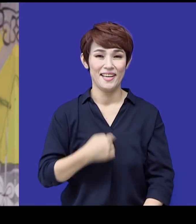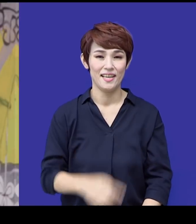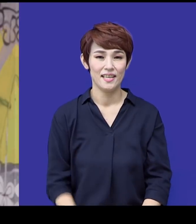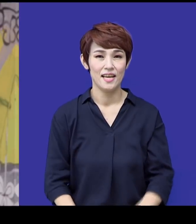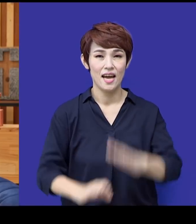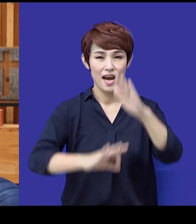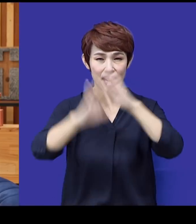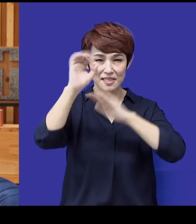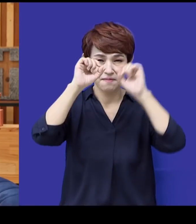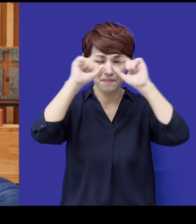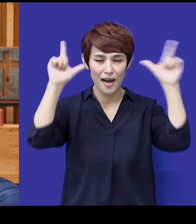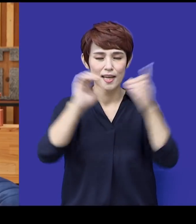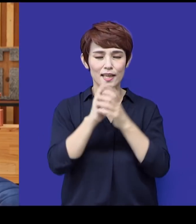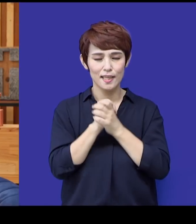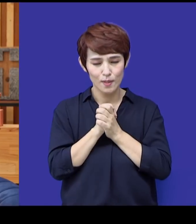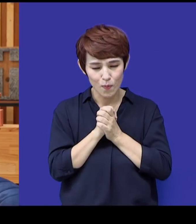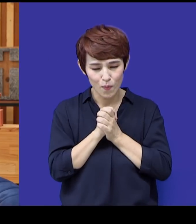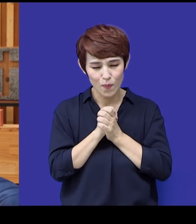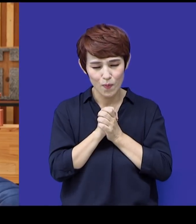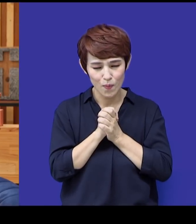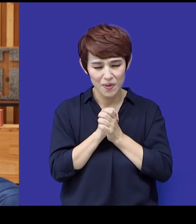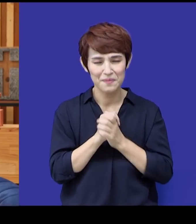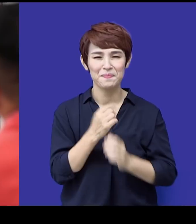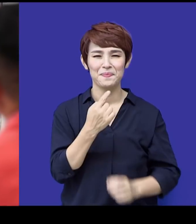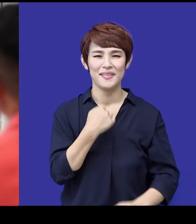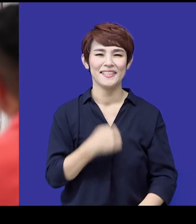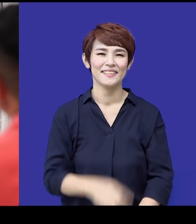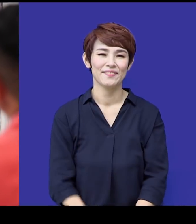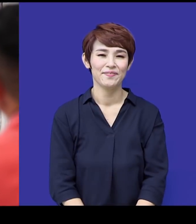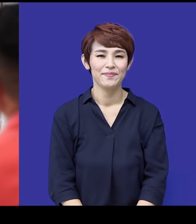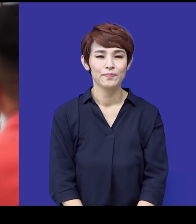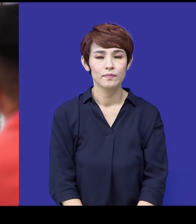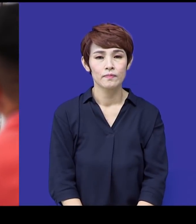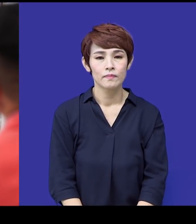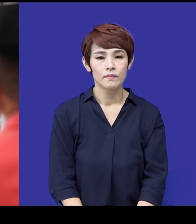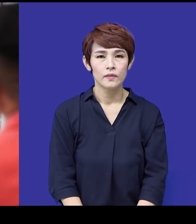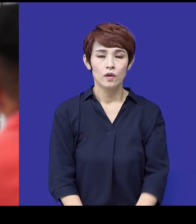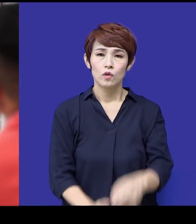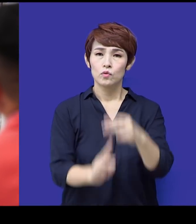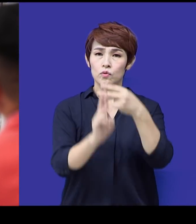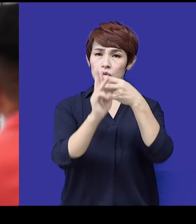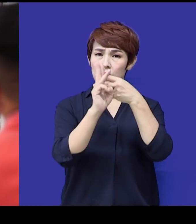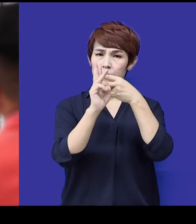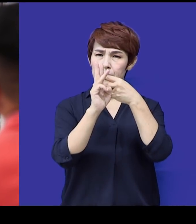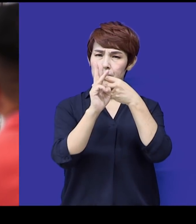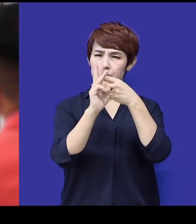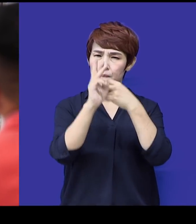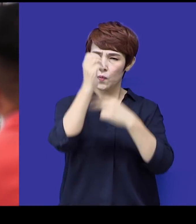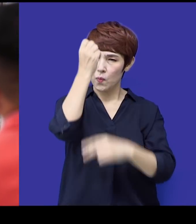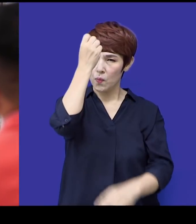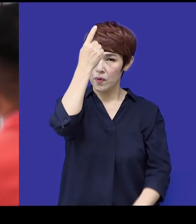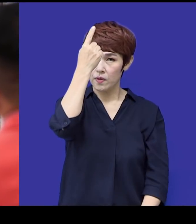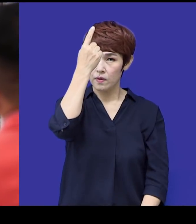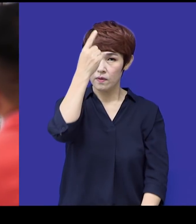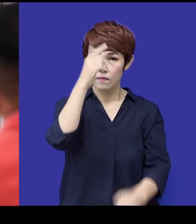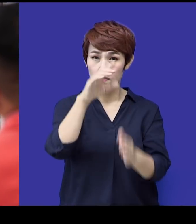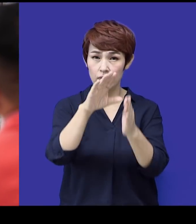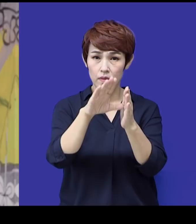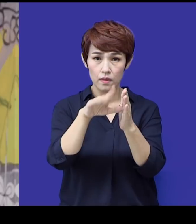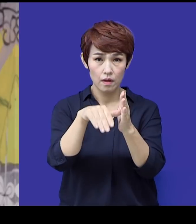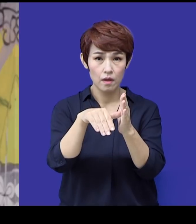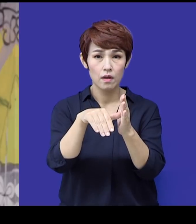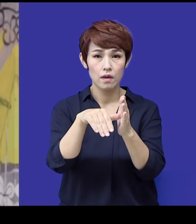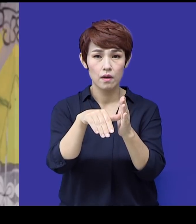아침에 일어나서 또 기도하고. 아. 그런데 중3쯤 고1쯤 올라갈 때쯤